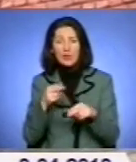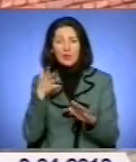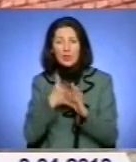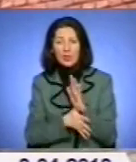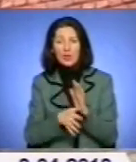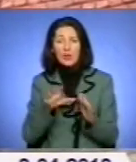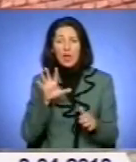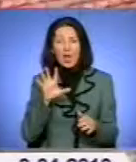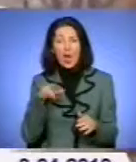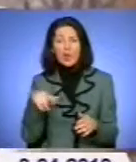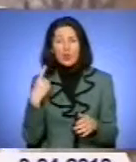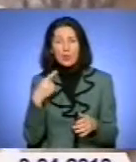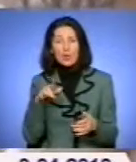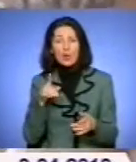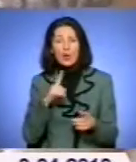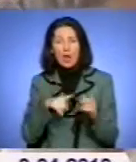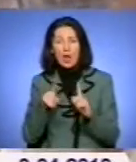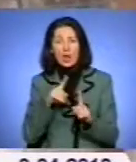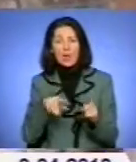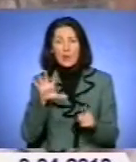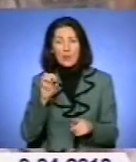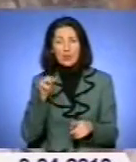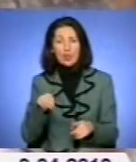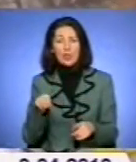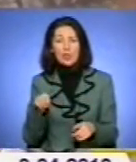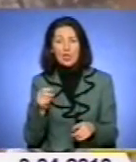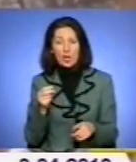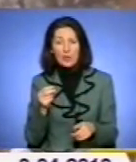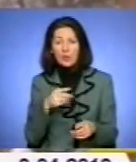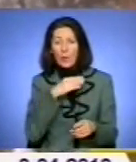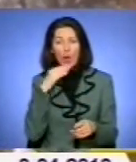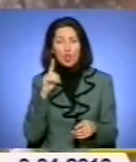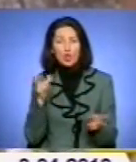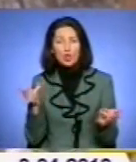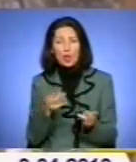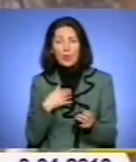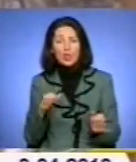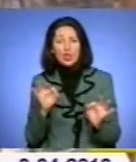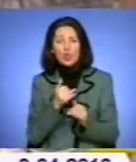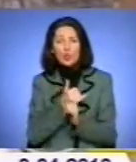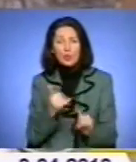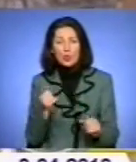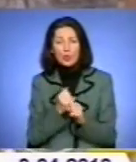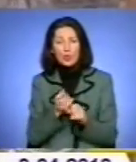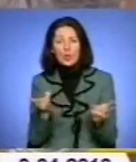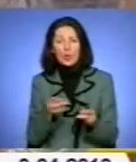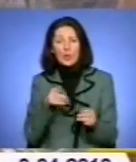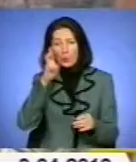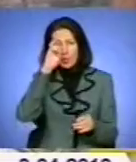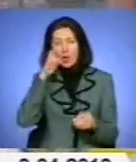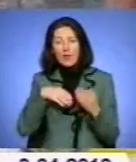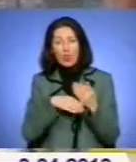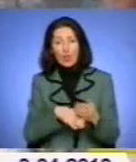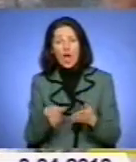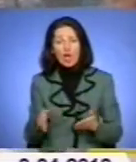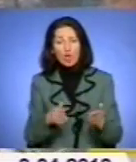500 тисяч гривень. Багато чого треба, лише ми нічого не можемо зробити, треба б держава допомогла нам, дороги у нас